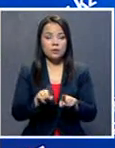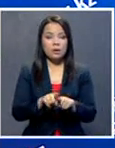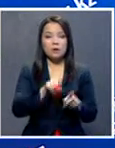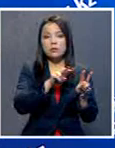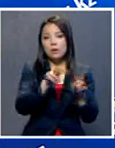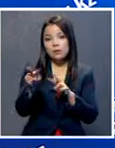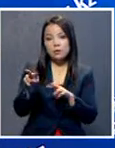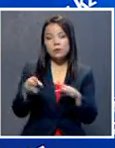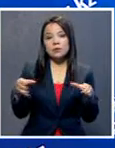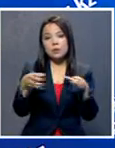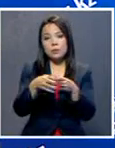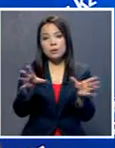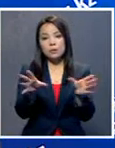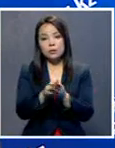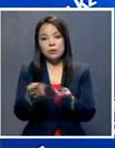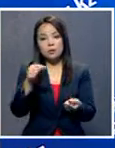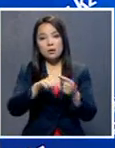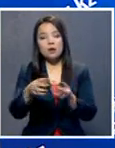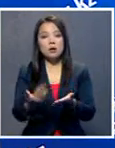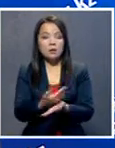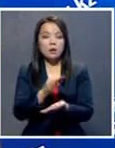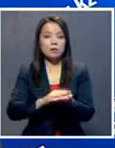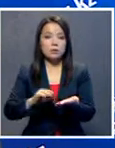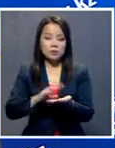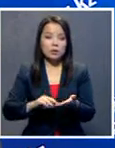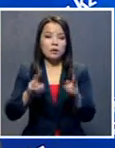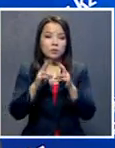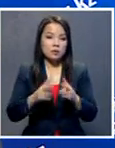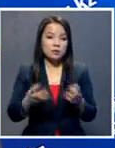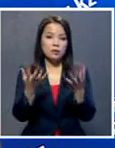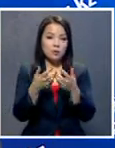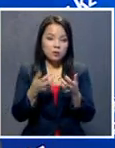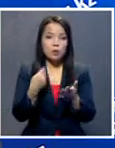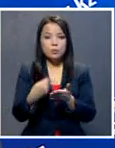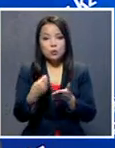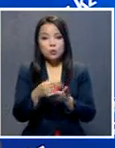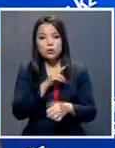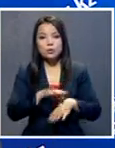мердігердің арасындағы қайта есептеу, яғни бюджет бойынша есептерді қайта есептеу жұмыстары жүргізілді.